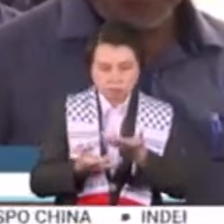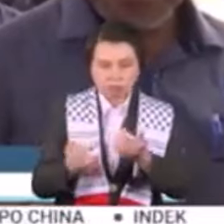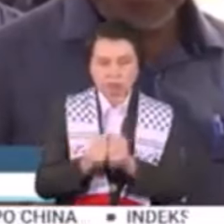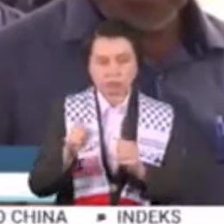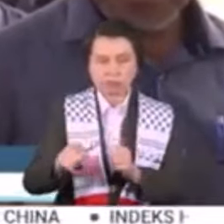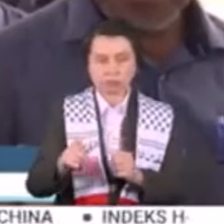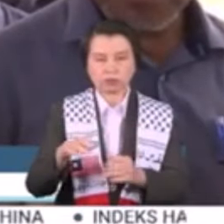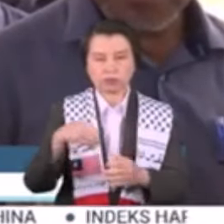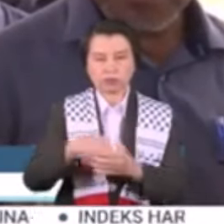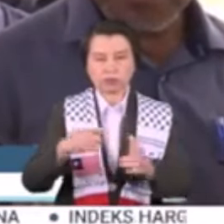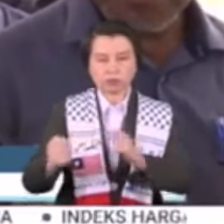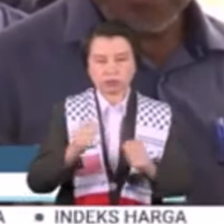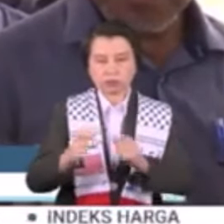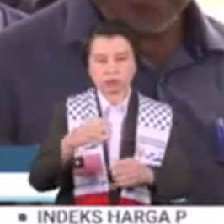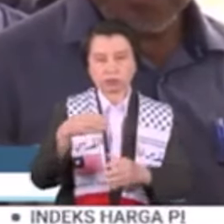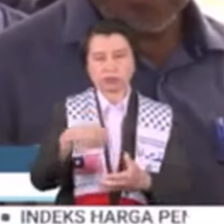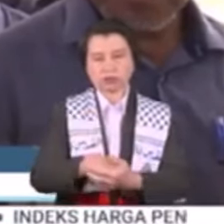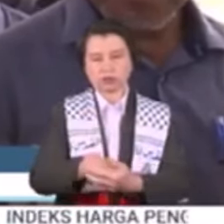yang terlibat dalam